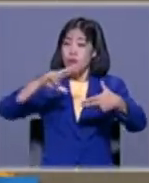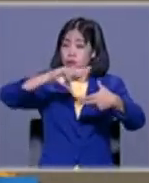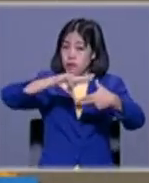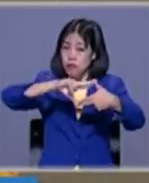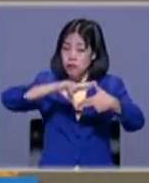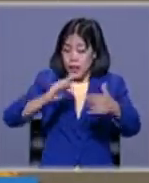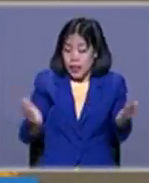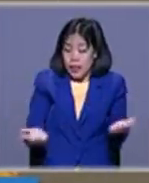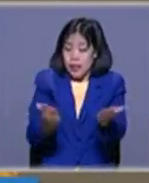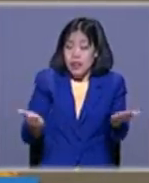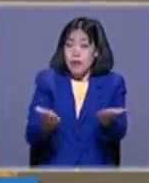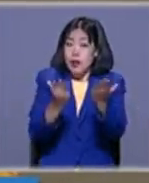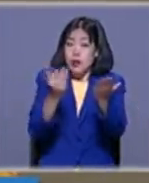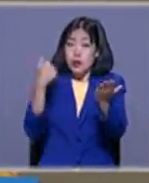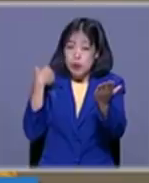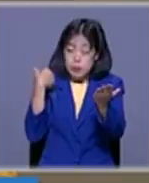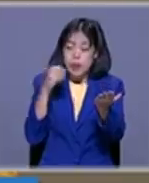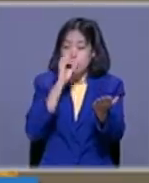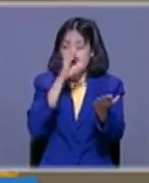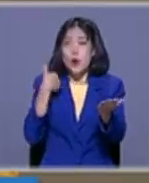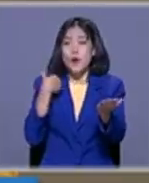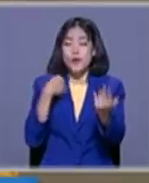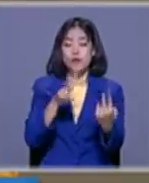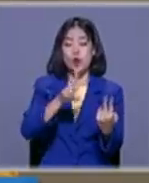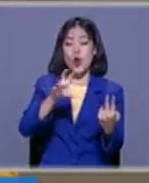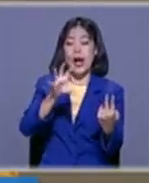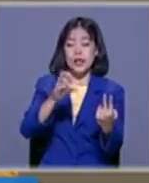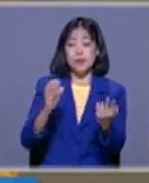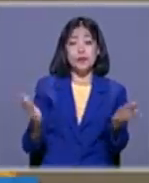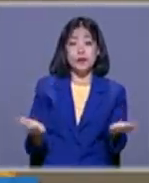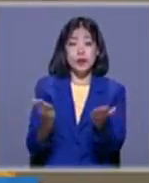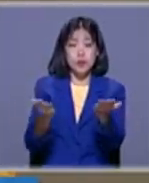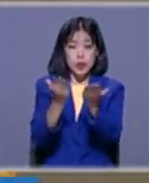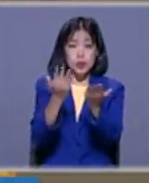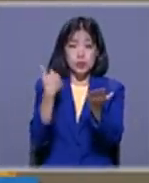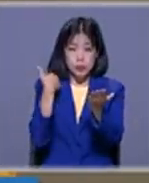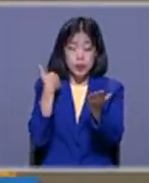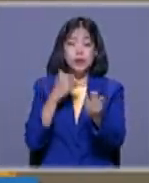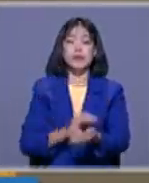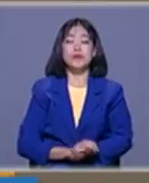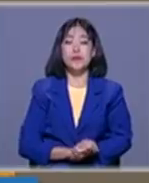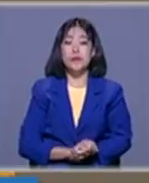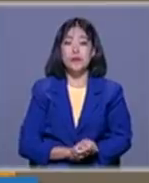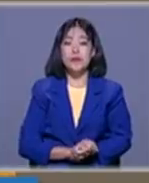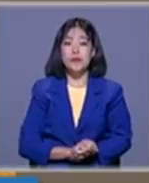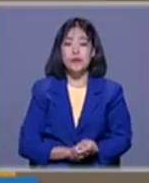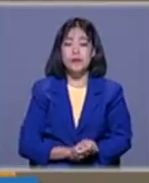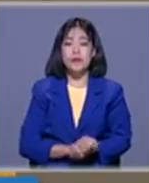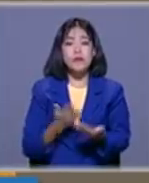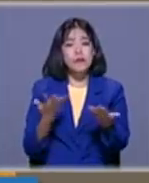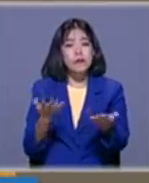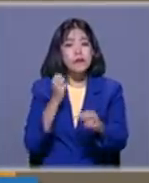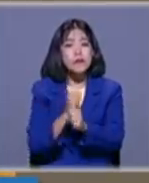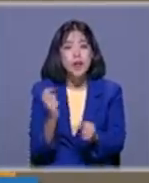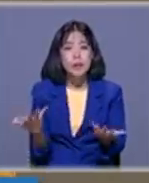ด้วยวิธีนี้คือวุฒิสมาชิกซึ่งพลเอกประยุทธ์ตั้งนั้นมาหนุนพลเอกประยุทธ์เป็นต่อพลเอกประยุทธ์จะอยู่ในสภาได้อย่าง